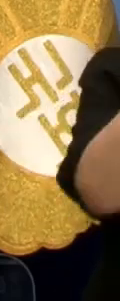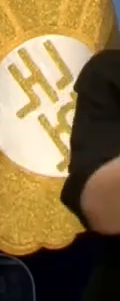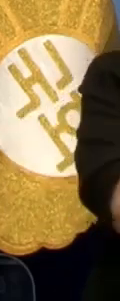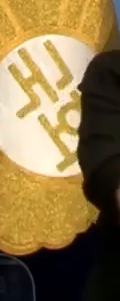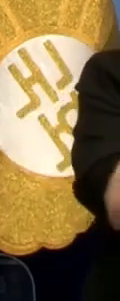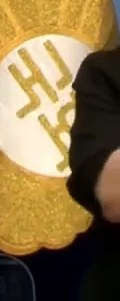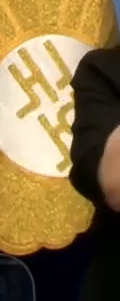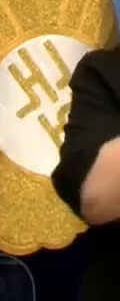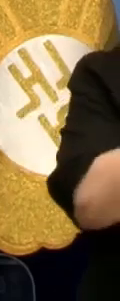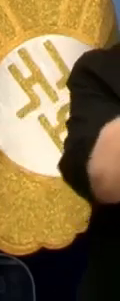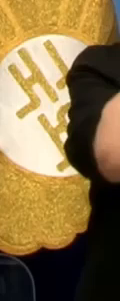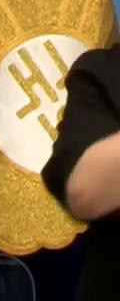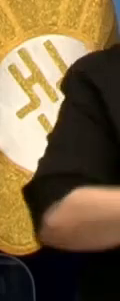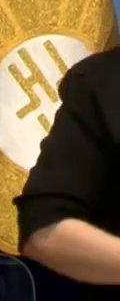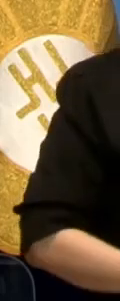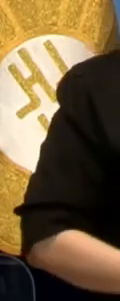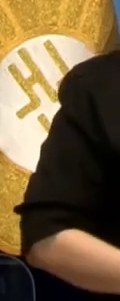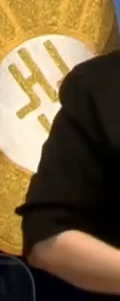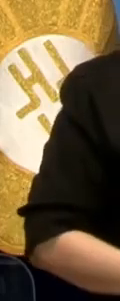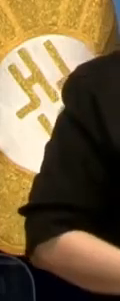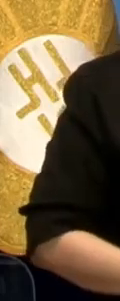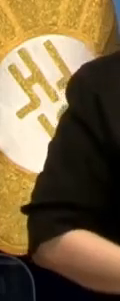효과가 발생하게 됩니다.